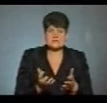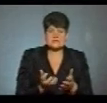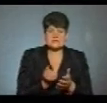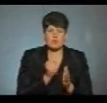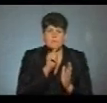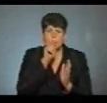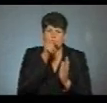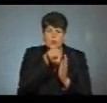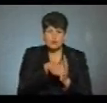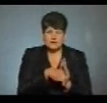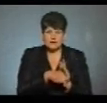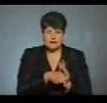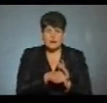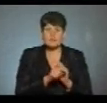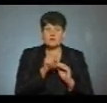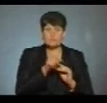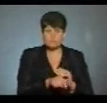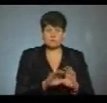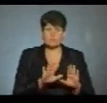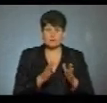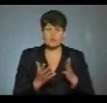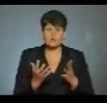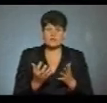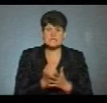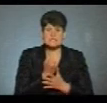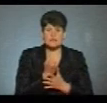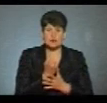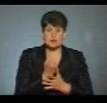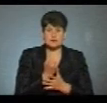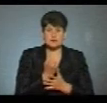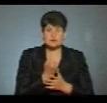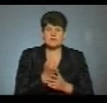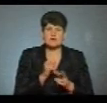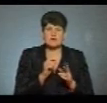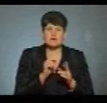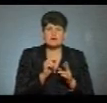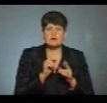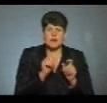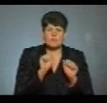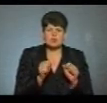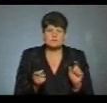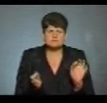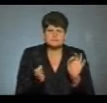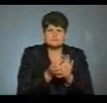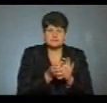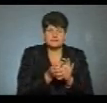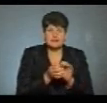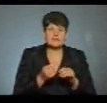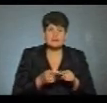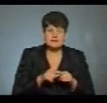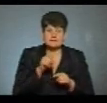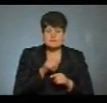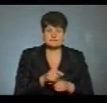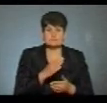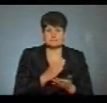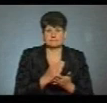проникає в організм тільки в тому разі, якщо він знаходить рецептори, до яких він може прикріпитися. От такими рецепторами для коронавірусу